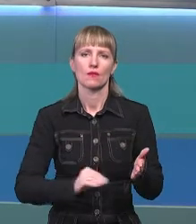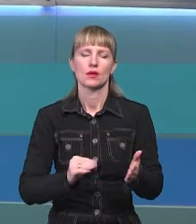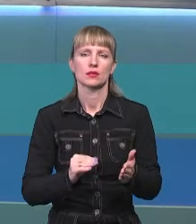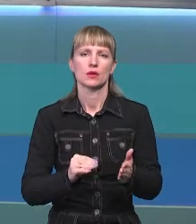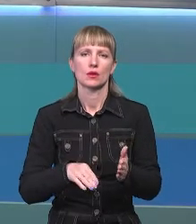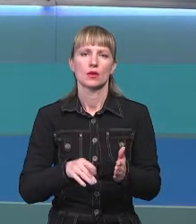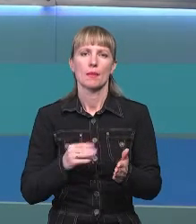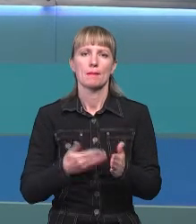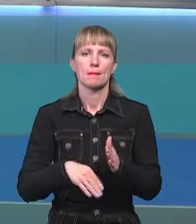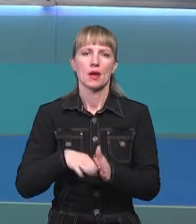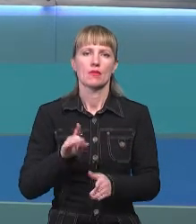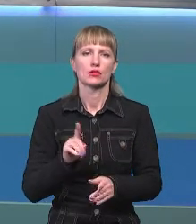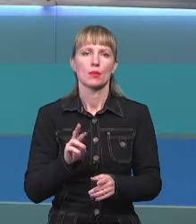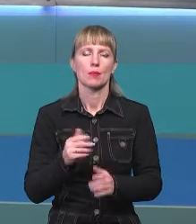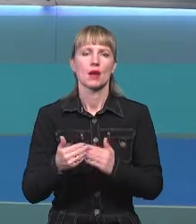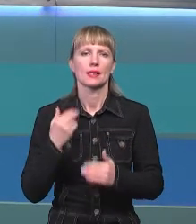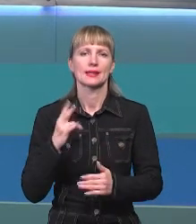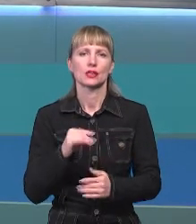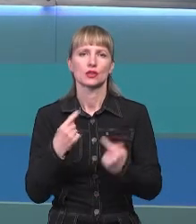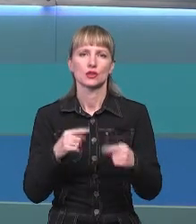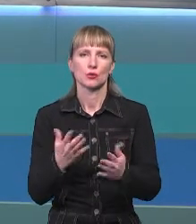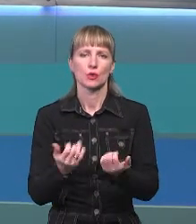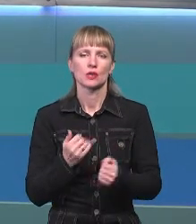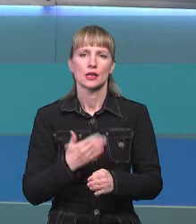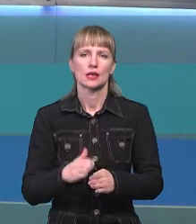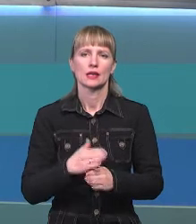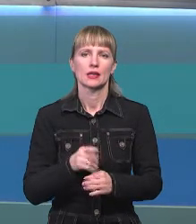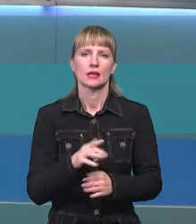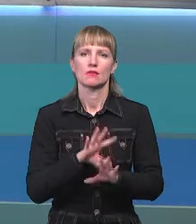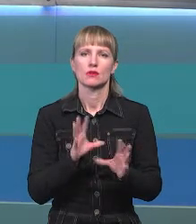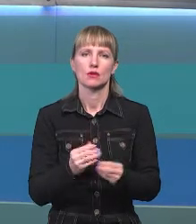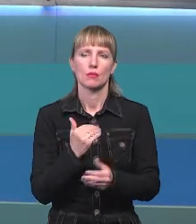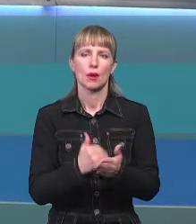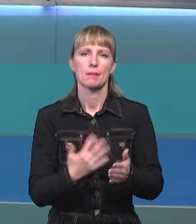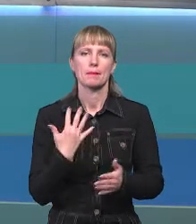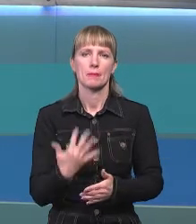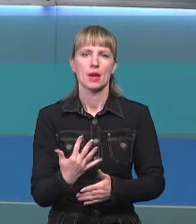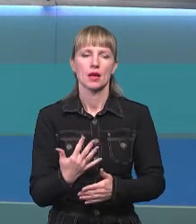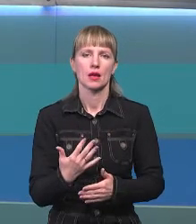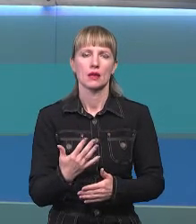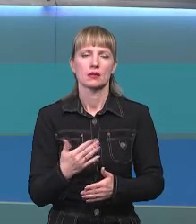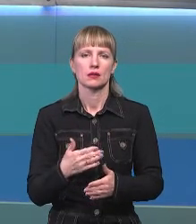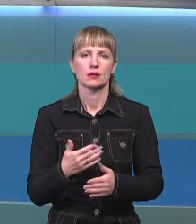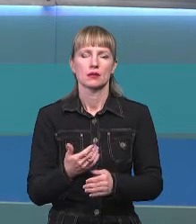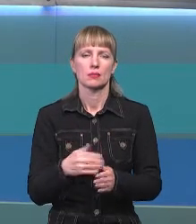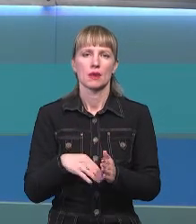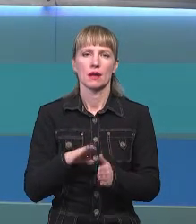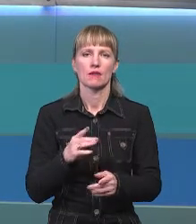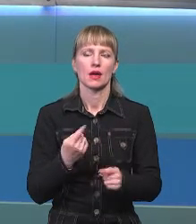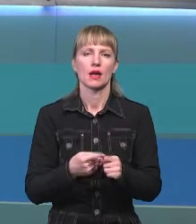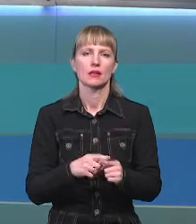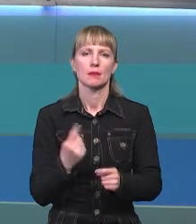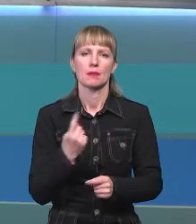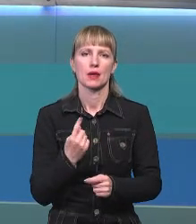переваги, для того, щоб раніше, ніж інші, отримати кредит. Їх всього в програмі 5 прописано переваг. Перша перевага